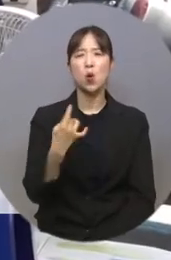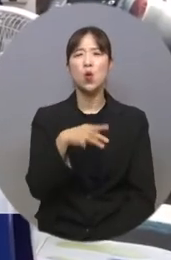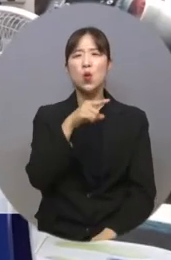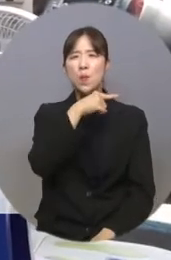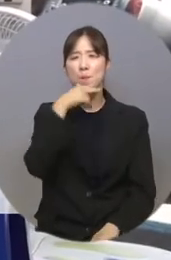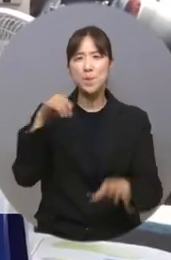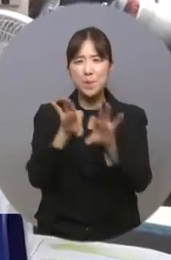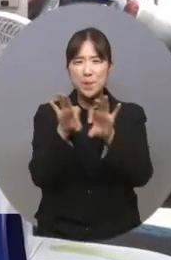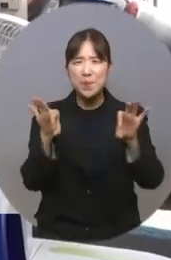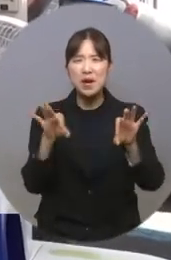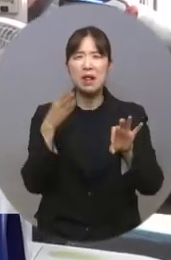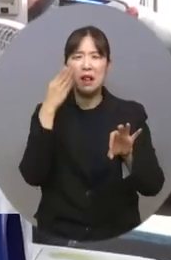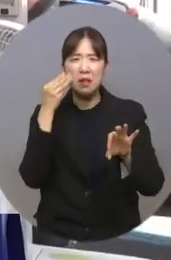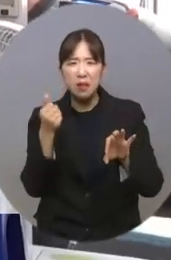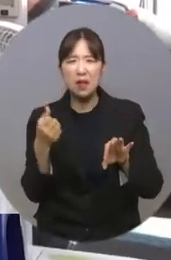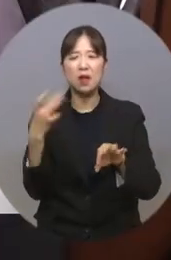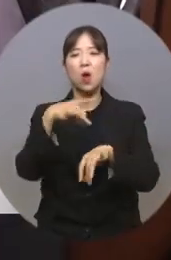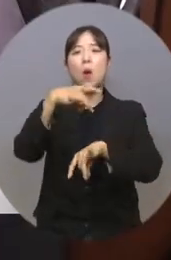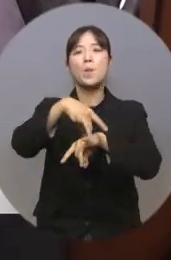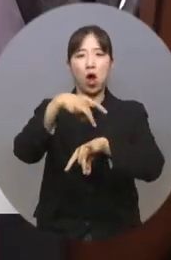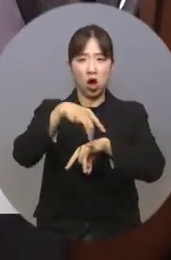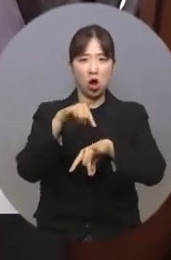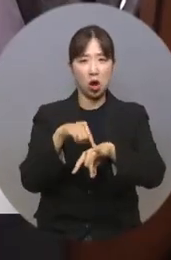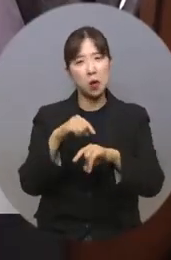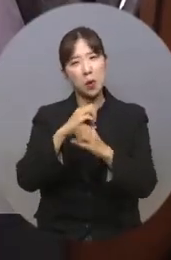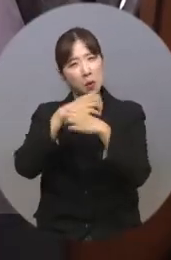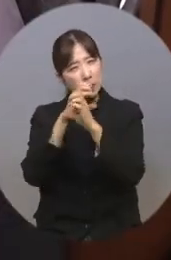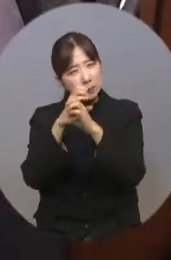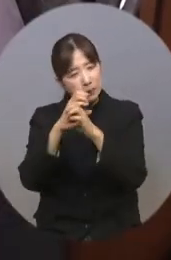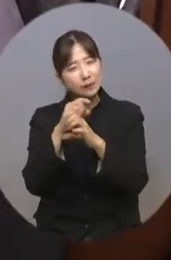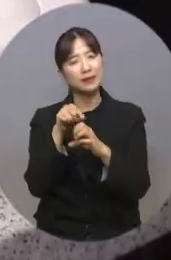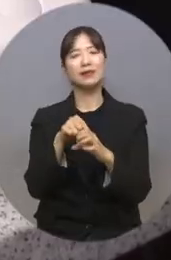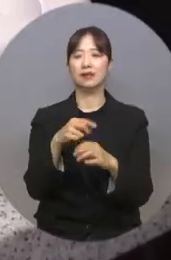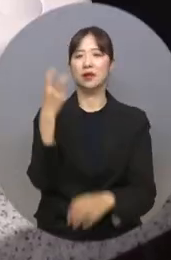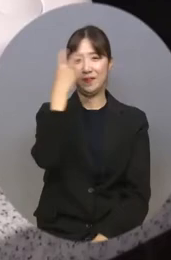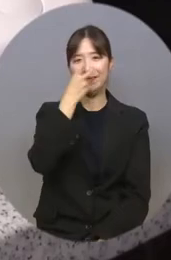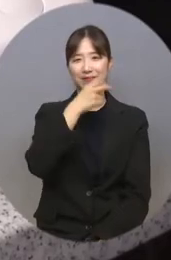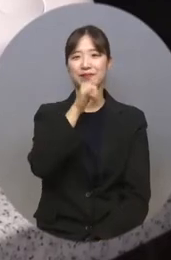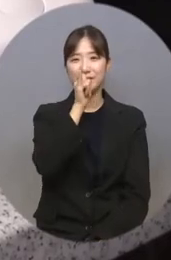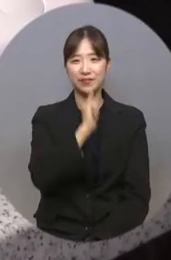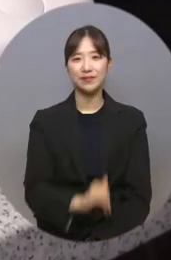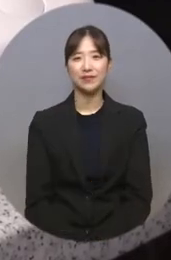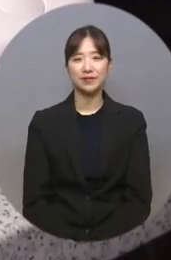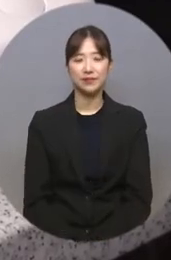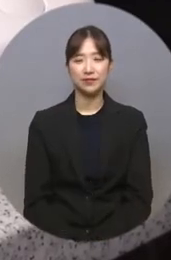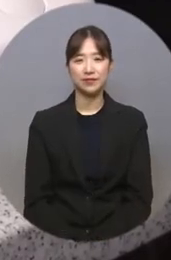성인병, 골밀도 검진 등 다양한 검진을 무료로 진행했습니다.